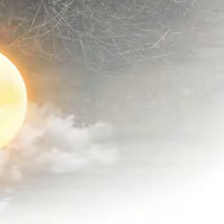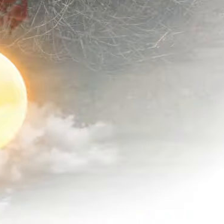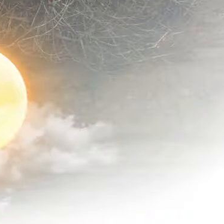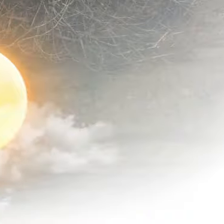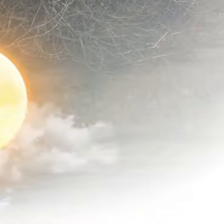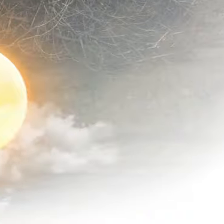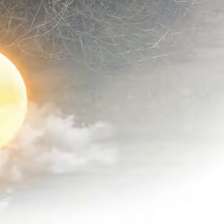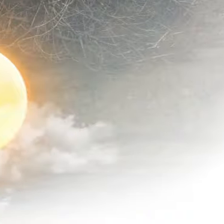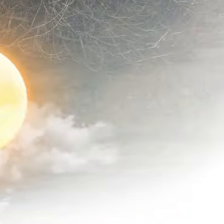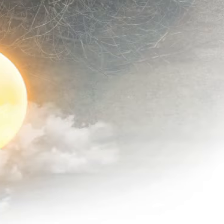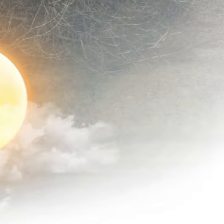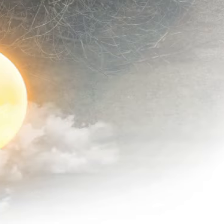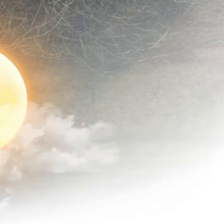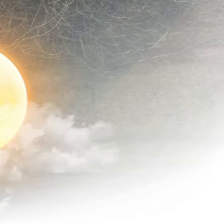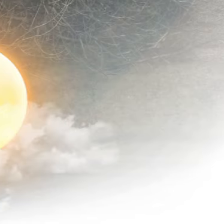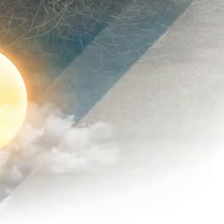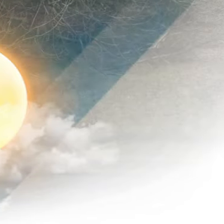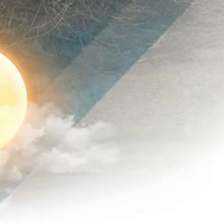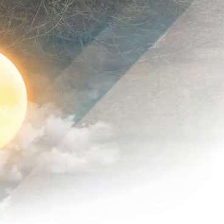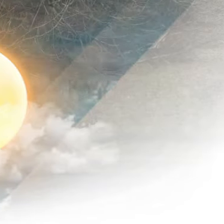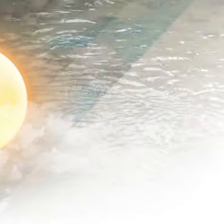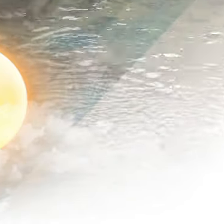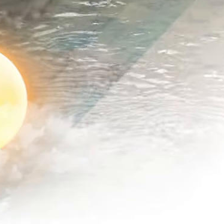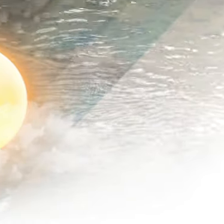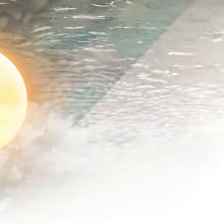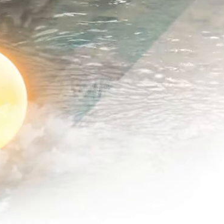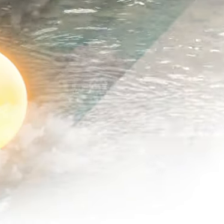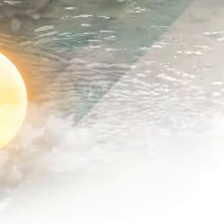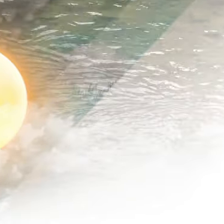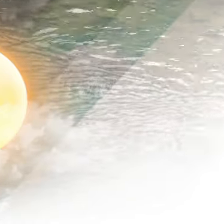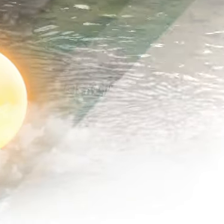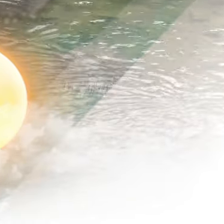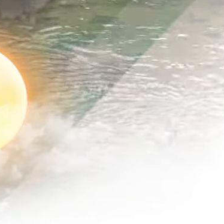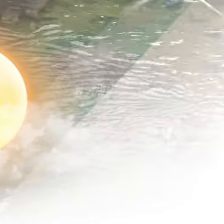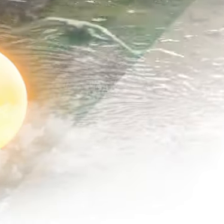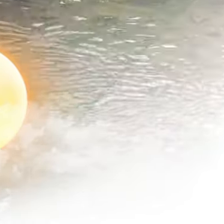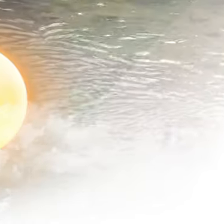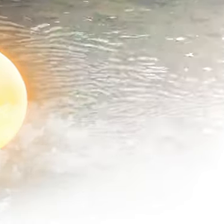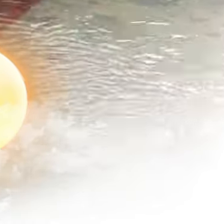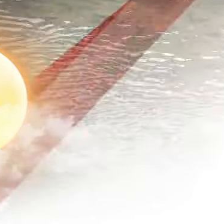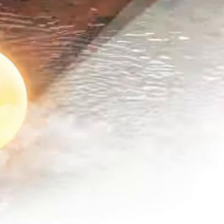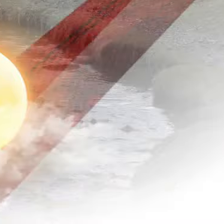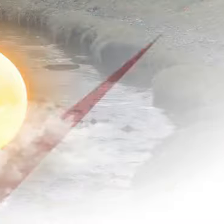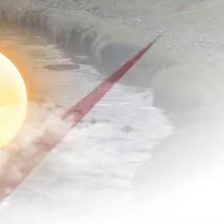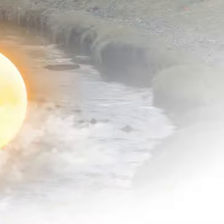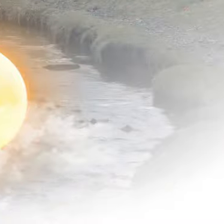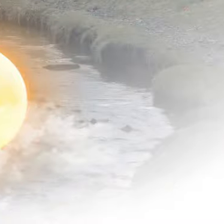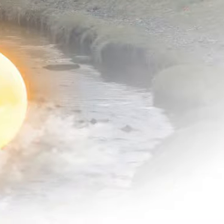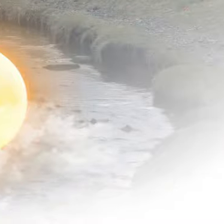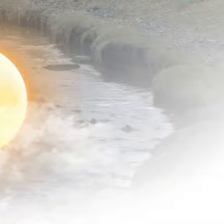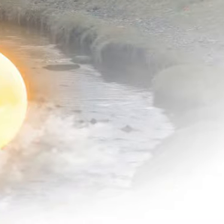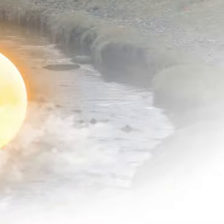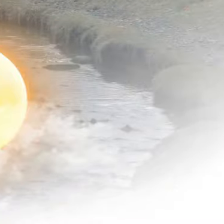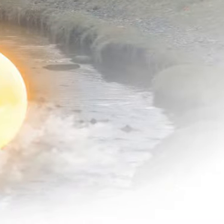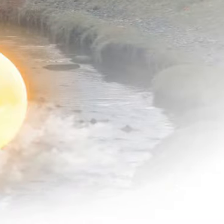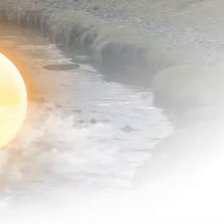плюсам вечарам. Малавоблачна, без ападкаў. Вецер паўночна-заходні 2-4 метры за секунду.